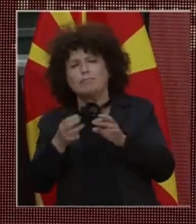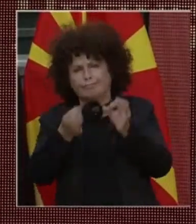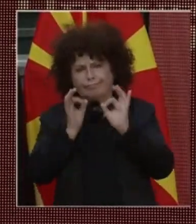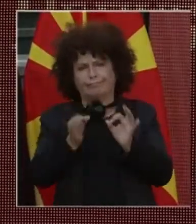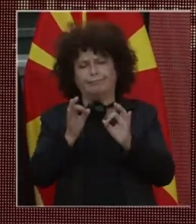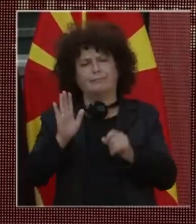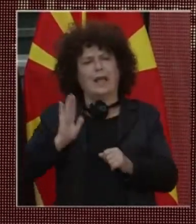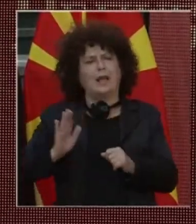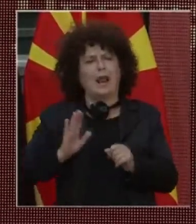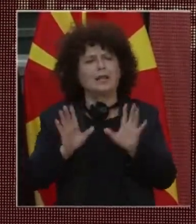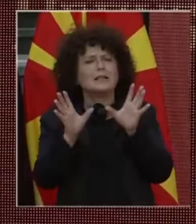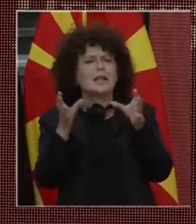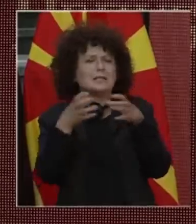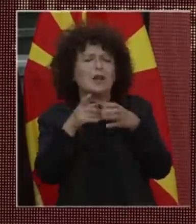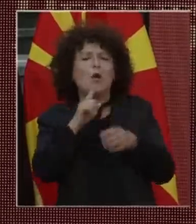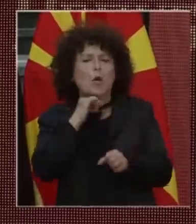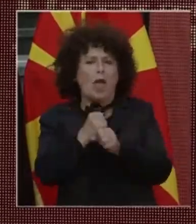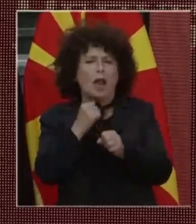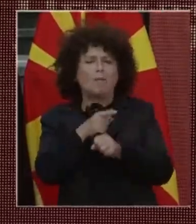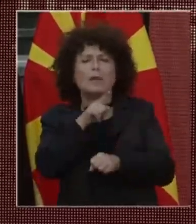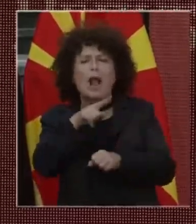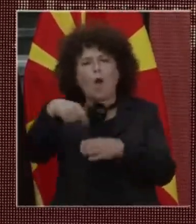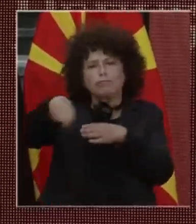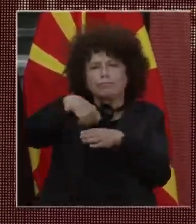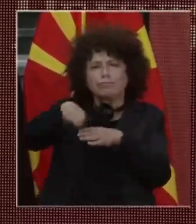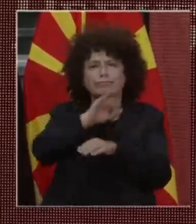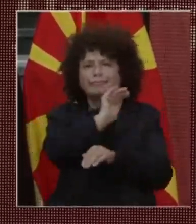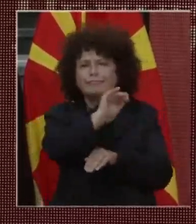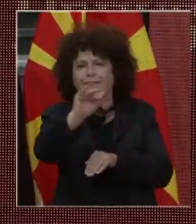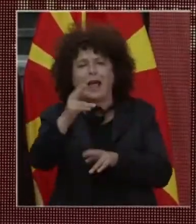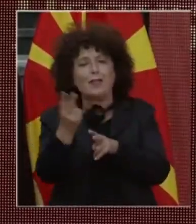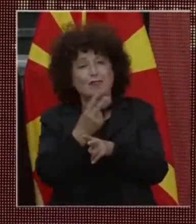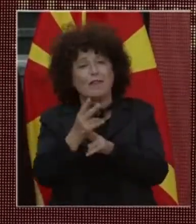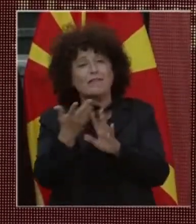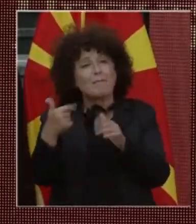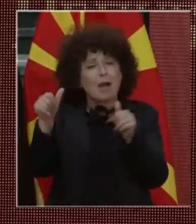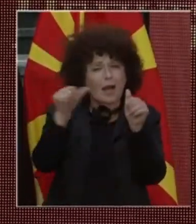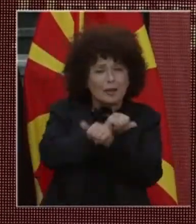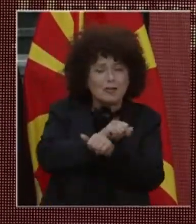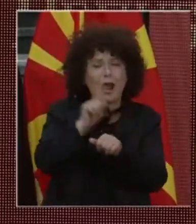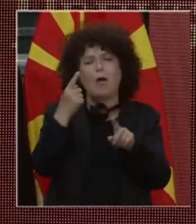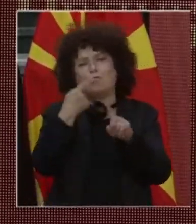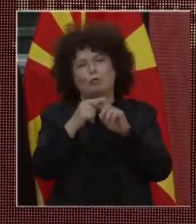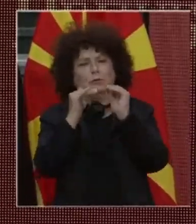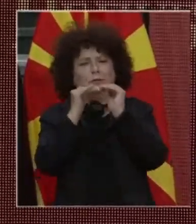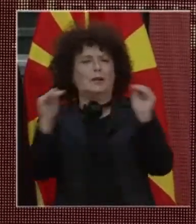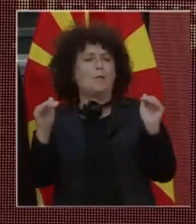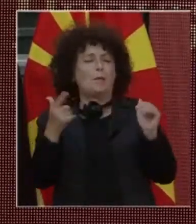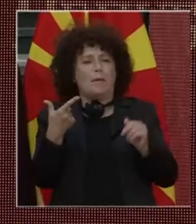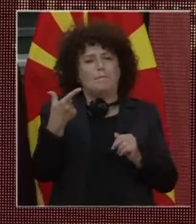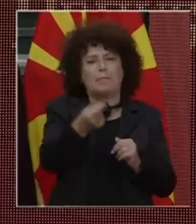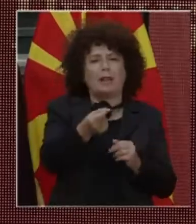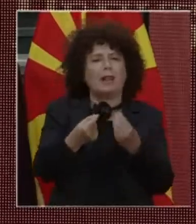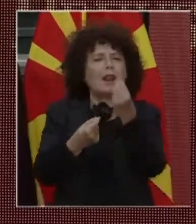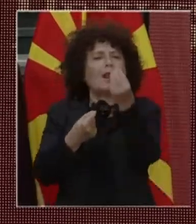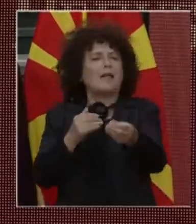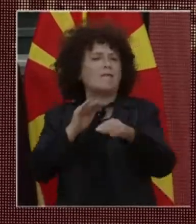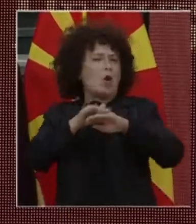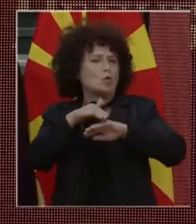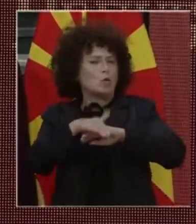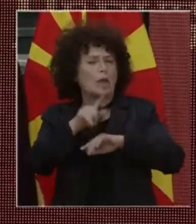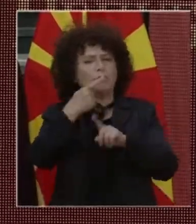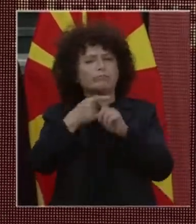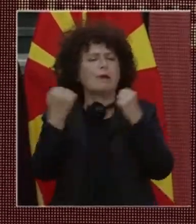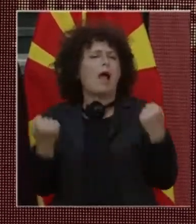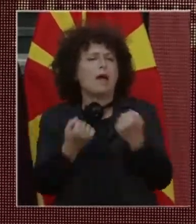солиден граѓански сектор кој делува и како коректив на државата, но и како рамноправен партнер кој нуди услуги и активности